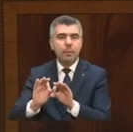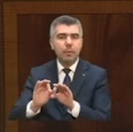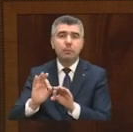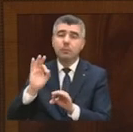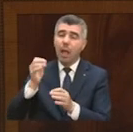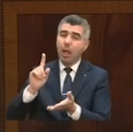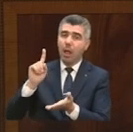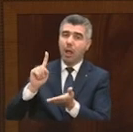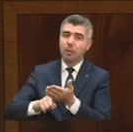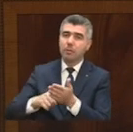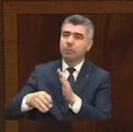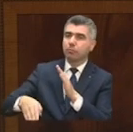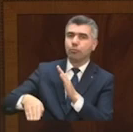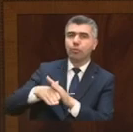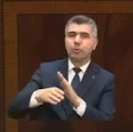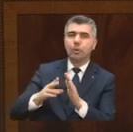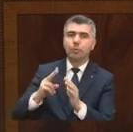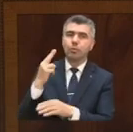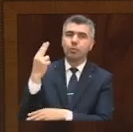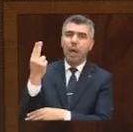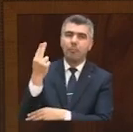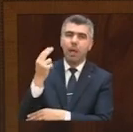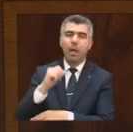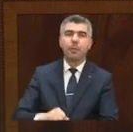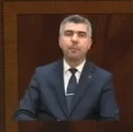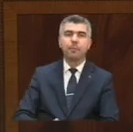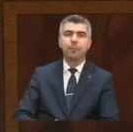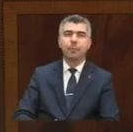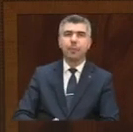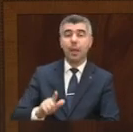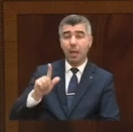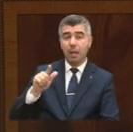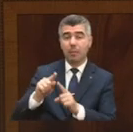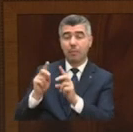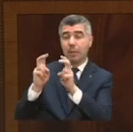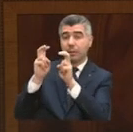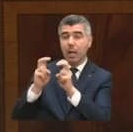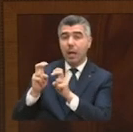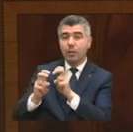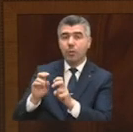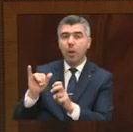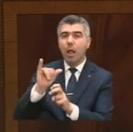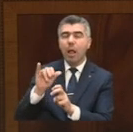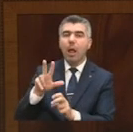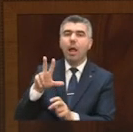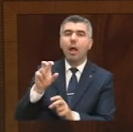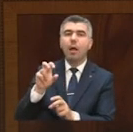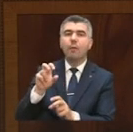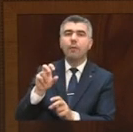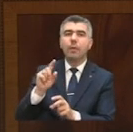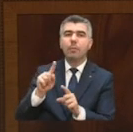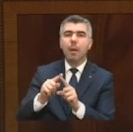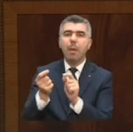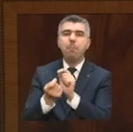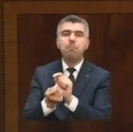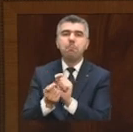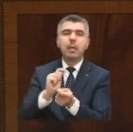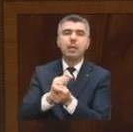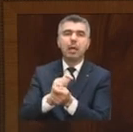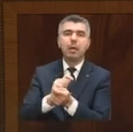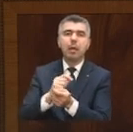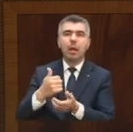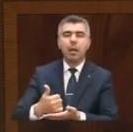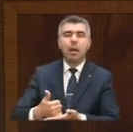يغادر الكليه ولهذا اذا كانت تراجع خصكم السيد رئيس الحكومه واحنا كاملين نخلقوا بديل